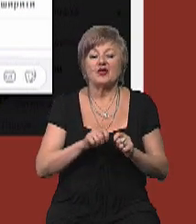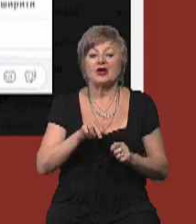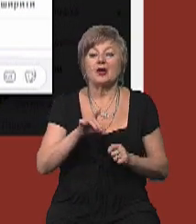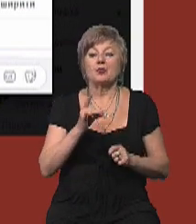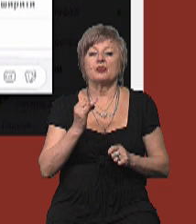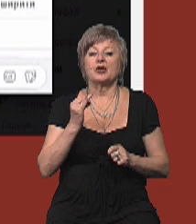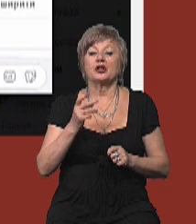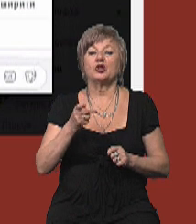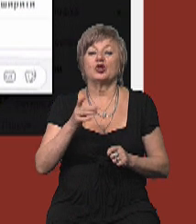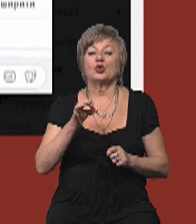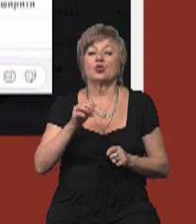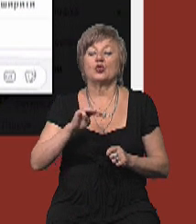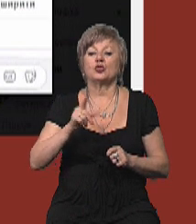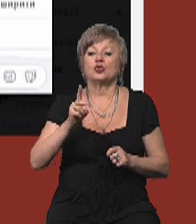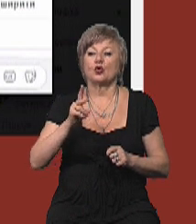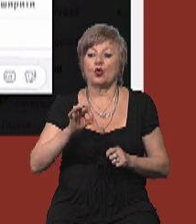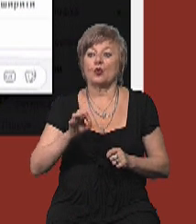это да, профессор наш. Я по-другому